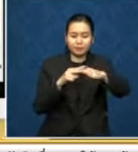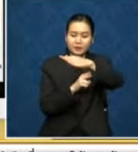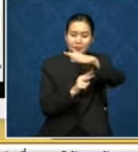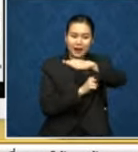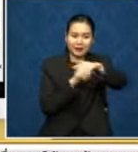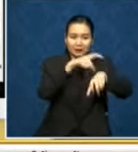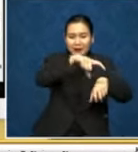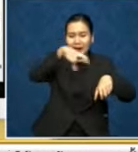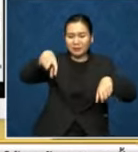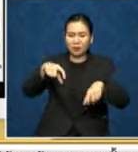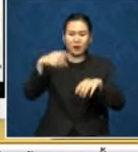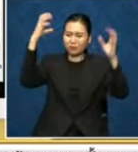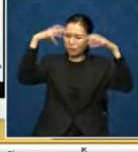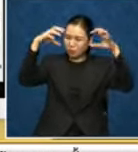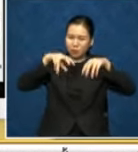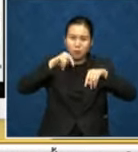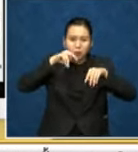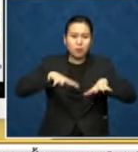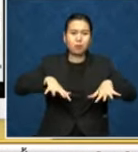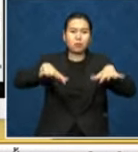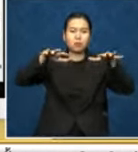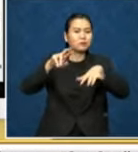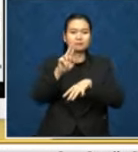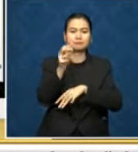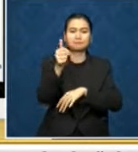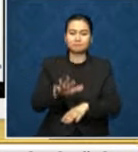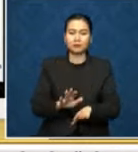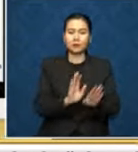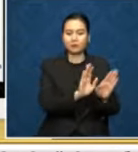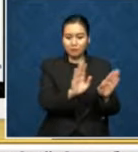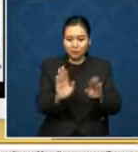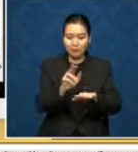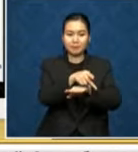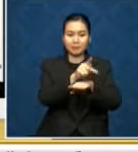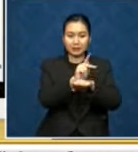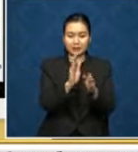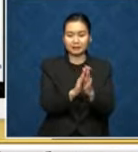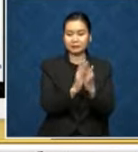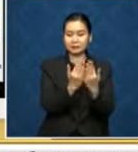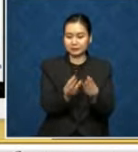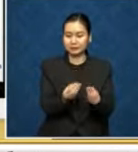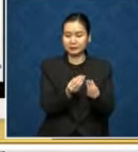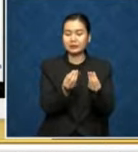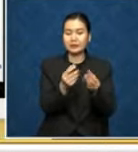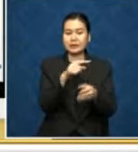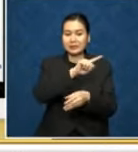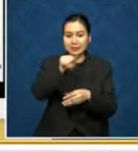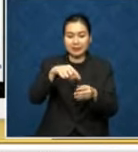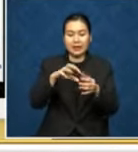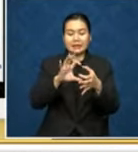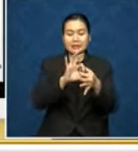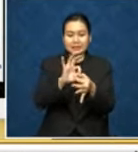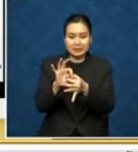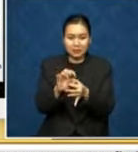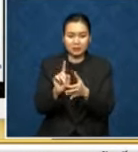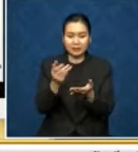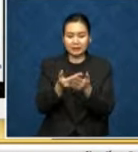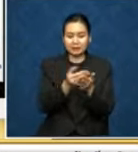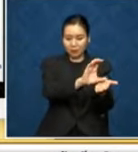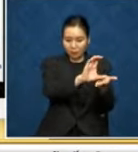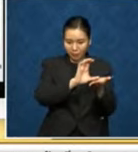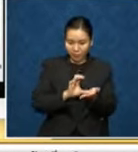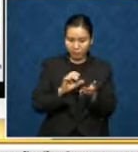านได้นะครับก็จึงขอความกรุณาท่านประธานนะครับผมทำหนังสือถึงหน่วยงานที่เกี่ยวข้องนะครับจัดสรรงบประมาณนะครับเพื่อ